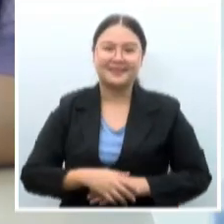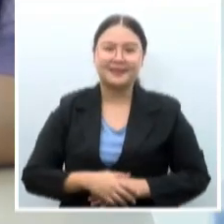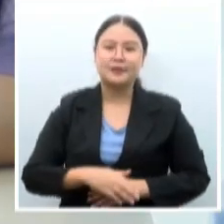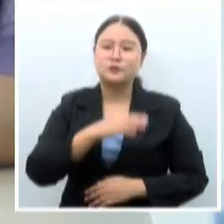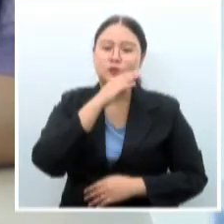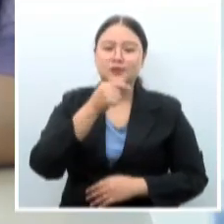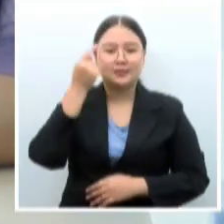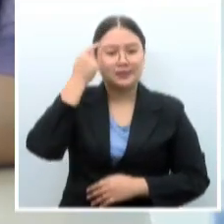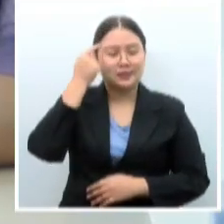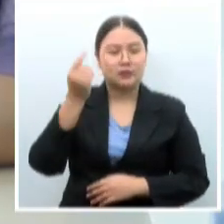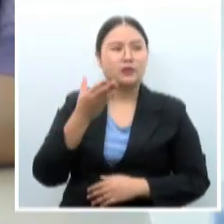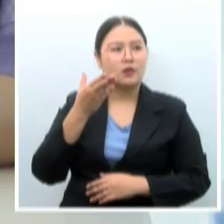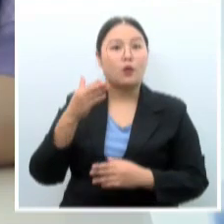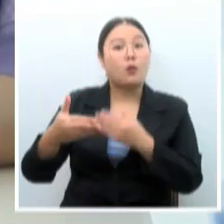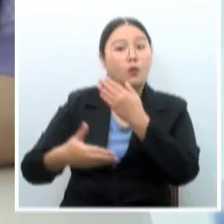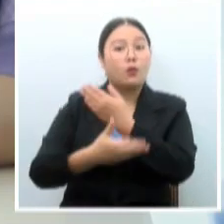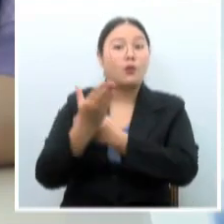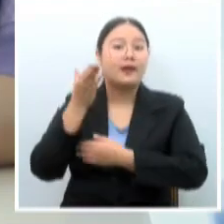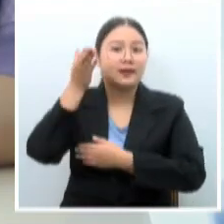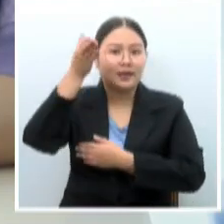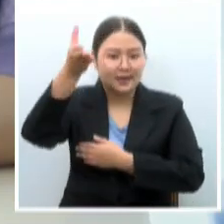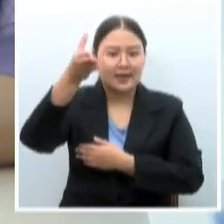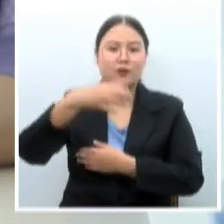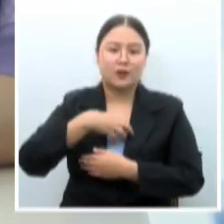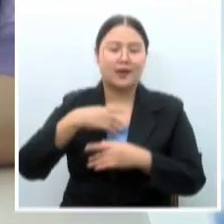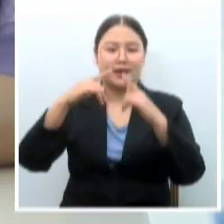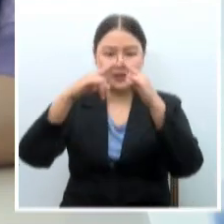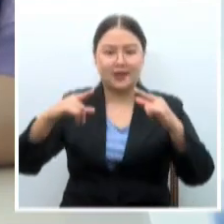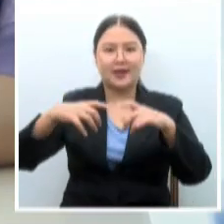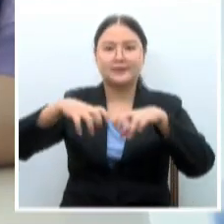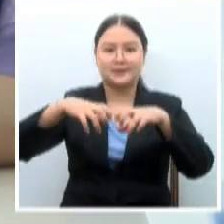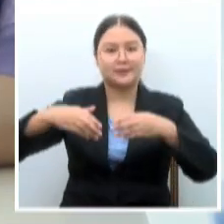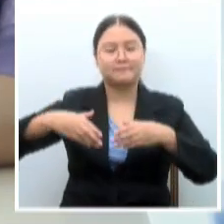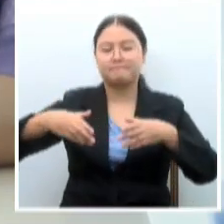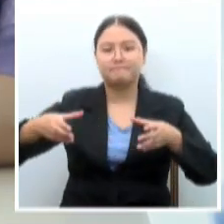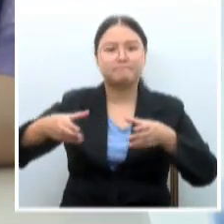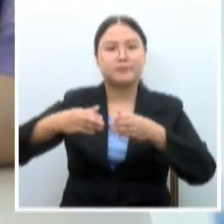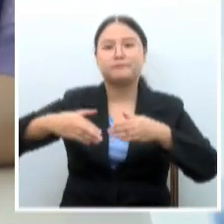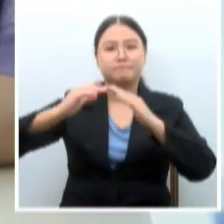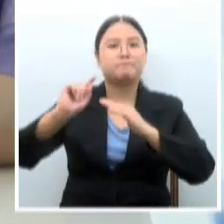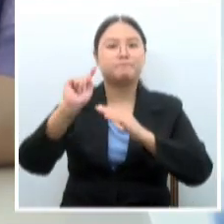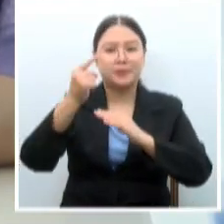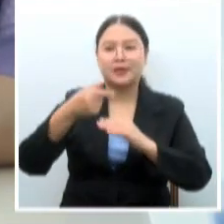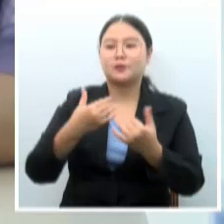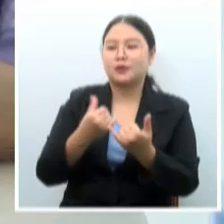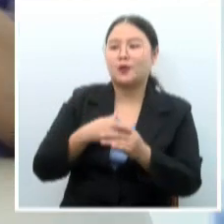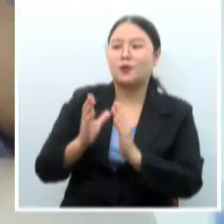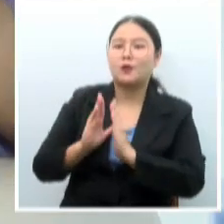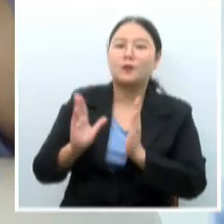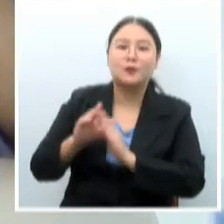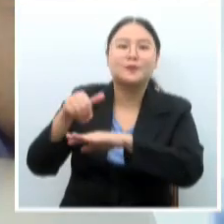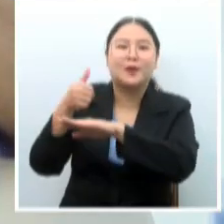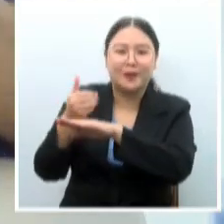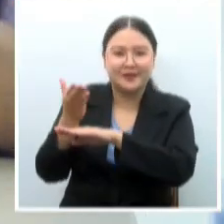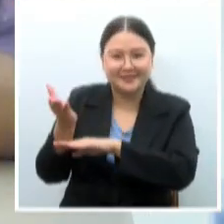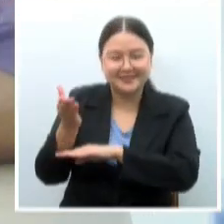ในปีการศึกษาหน้าก็น่าจะมีแคมป์อย่างนี้ที่ได้เด็กก็ได้มาเจอกันนะครับก็ขอบคุณทางสำนักงานการศึกษาพื้นฐาน